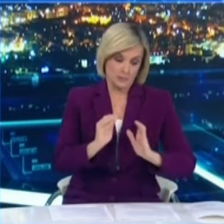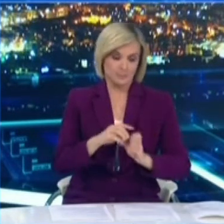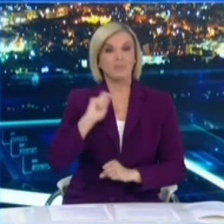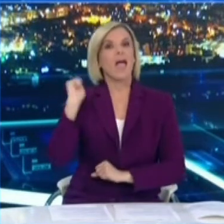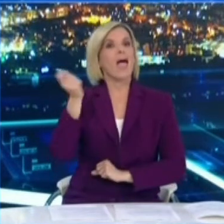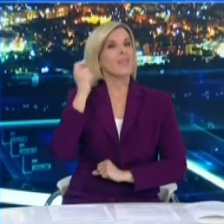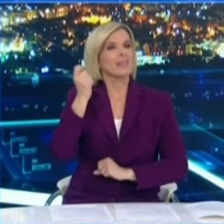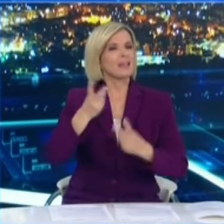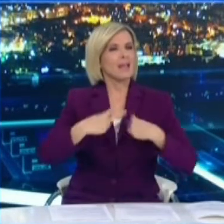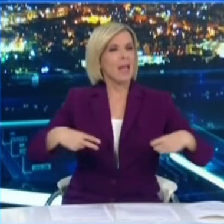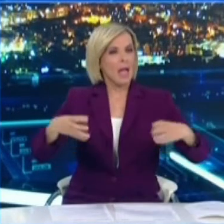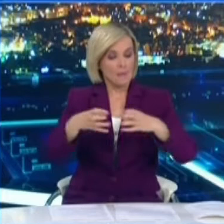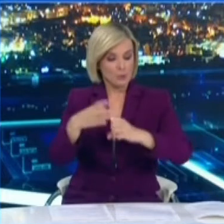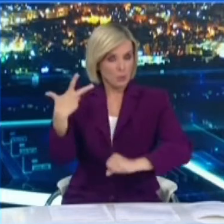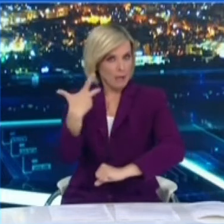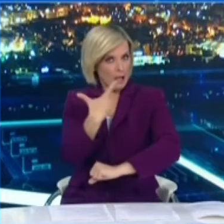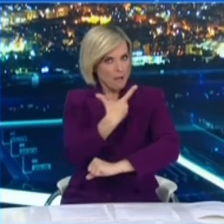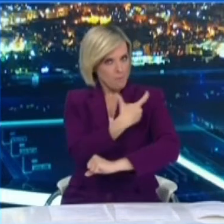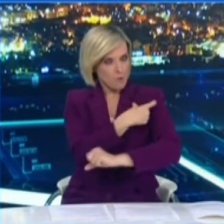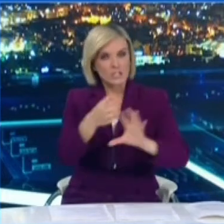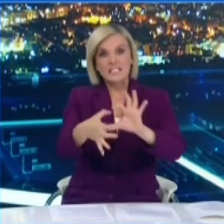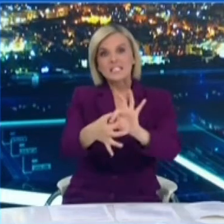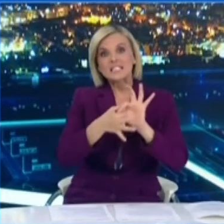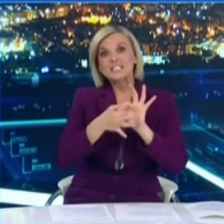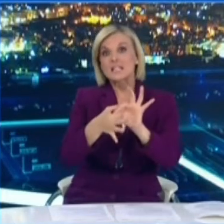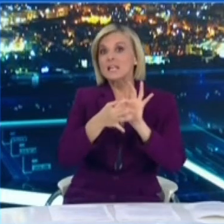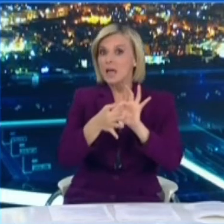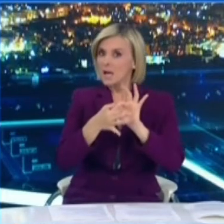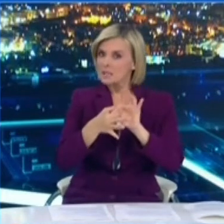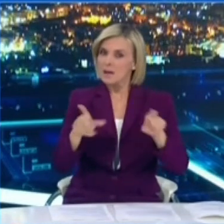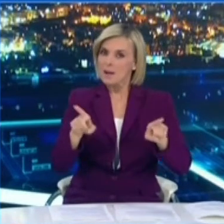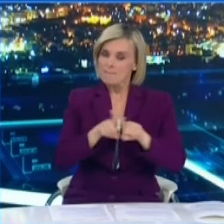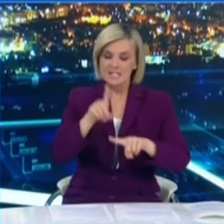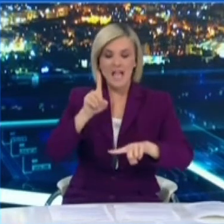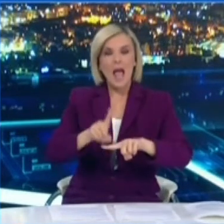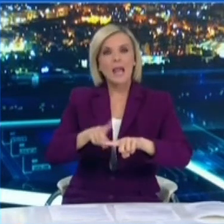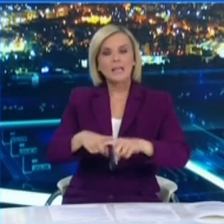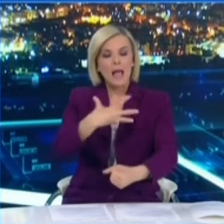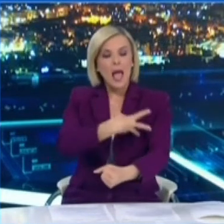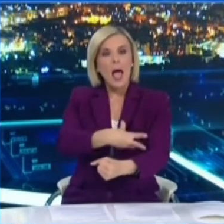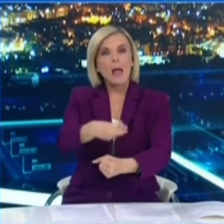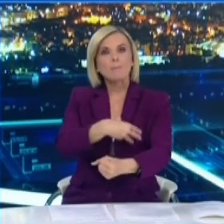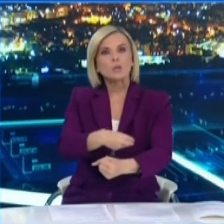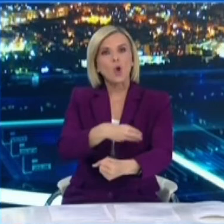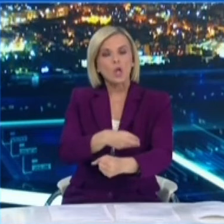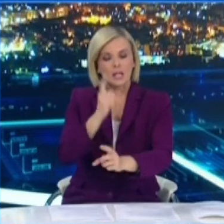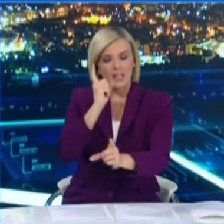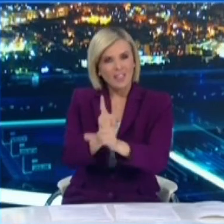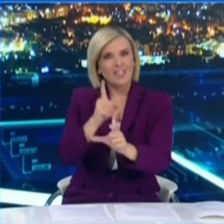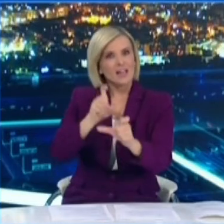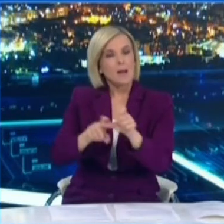Εμβολιασμών, σε συνεργασία με την Ελληνική Αιματολογική Εταιρεία, όπως και η